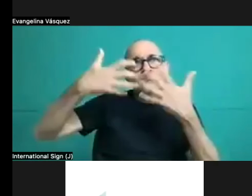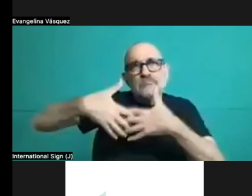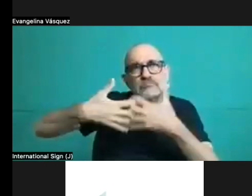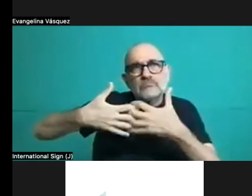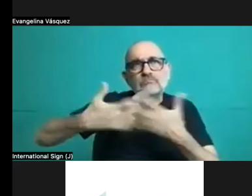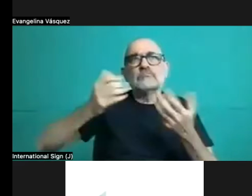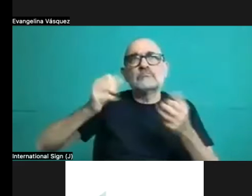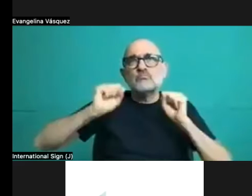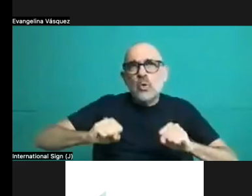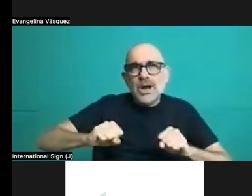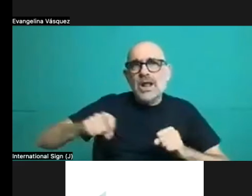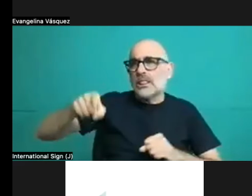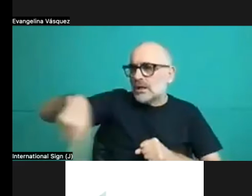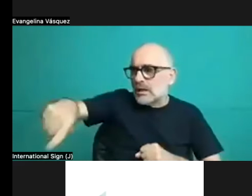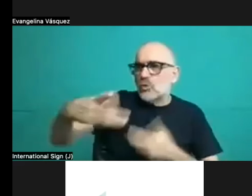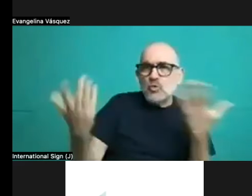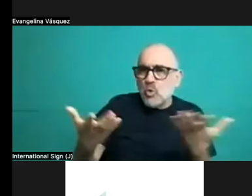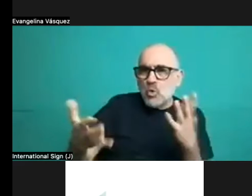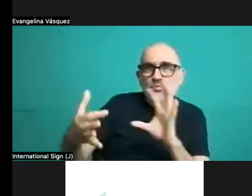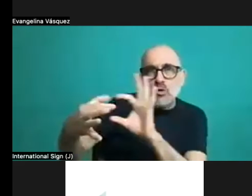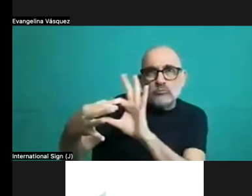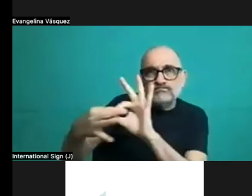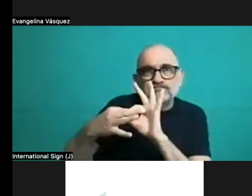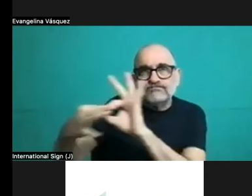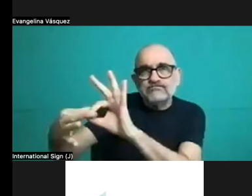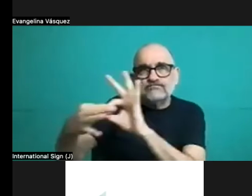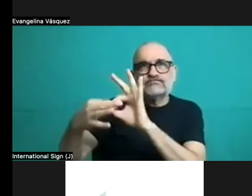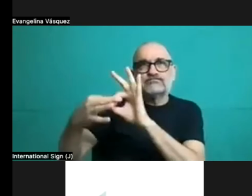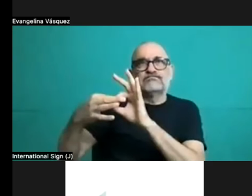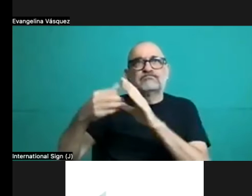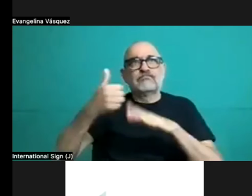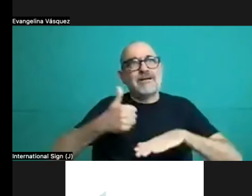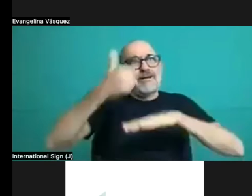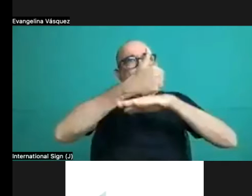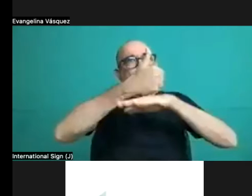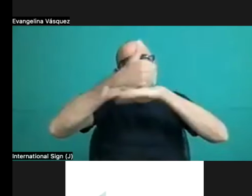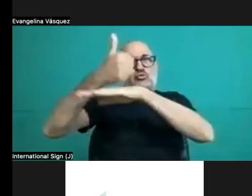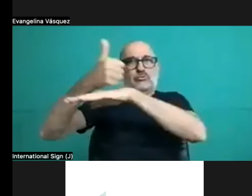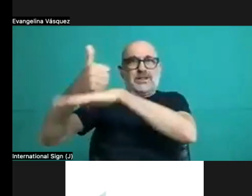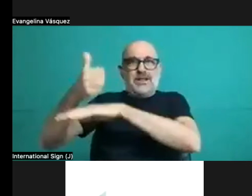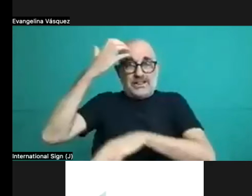associations-là. Le son n'est pas très bon, malheureusement.